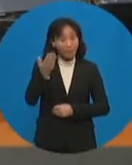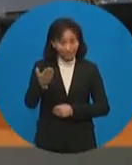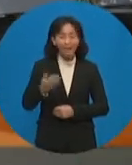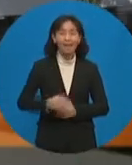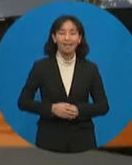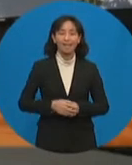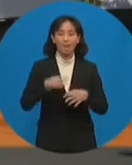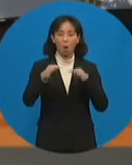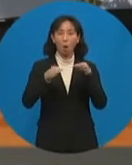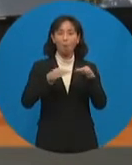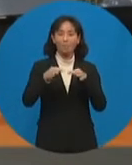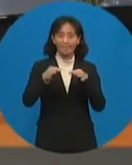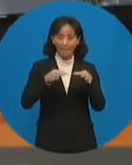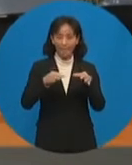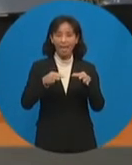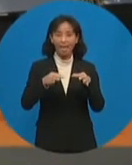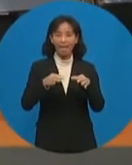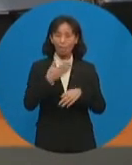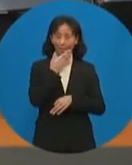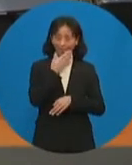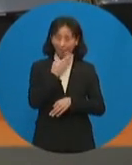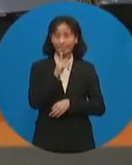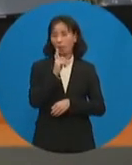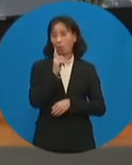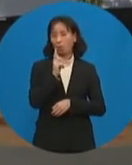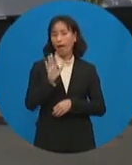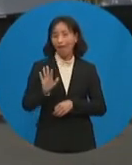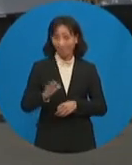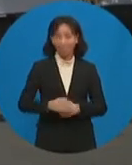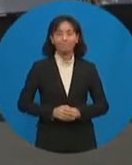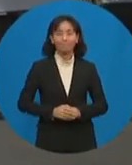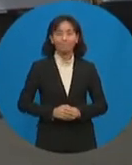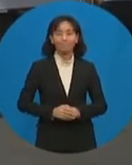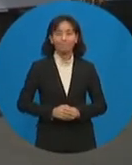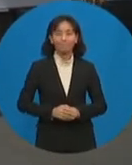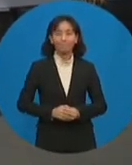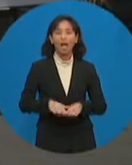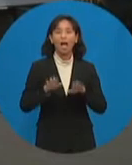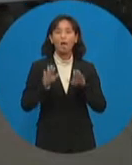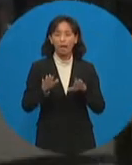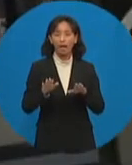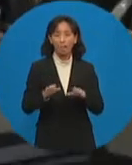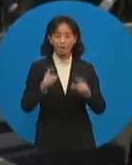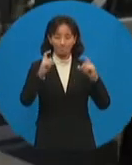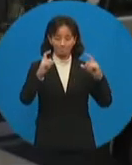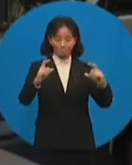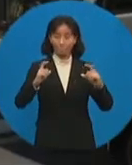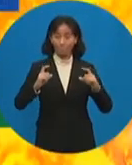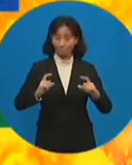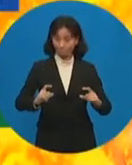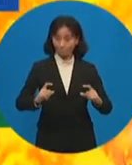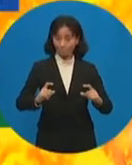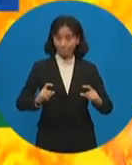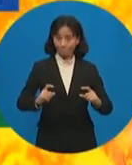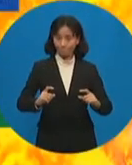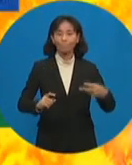で重要な手がかりとなるキーワードなんですが、今回のキーワードはこちら、